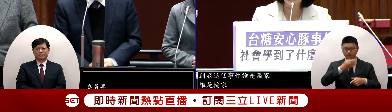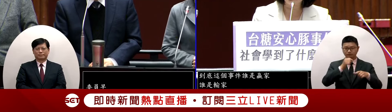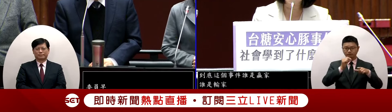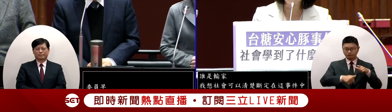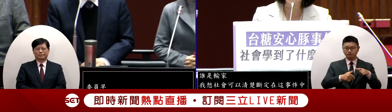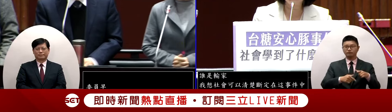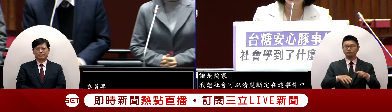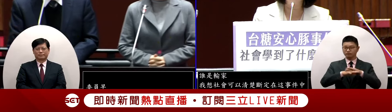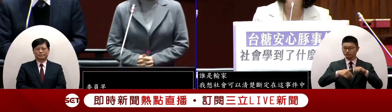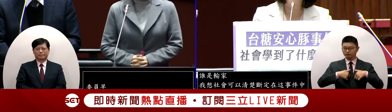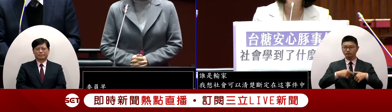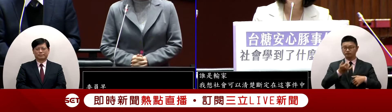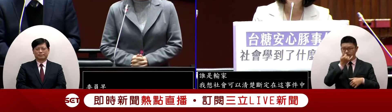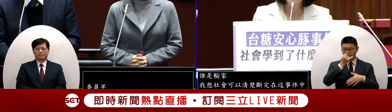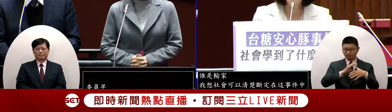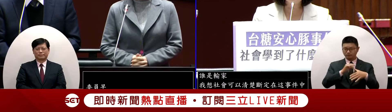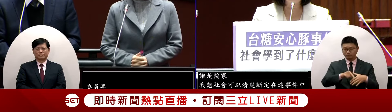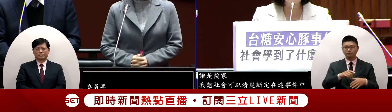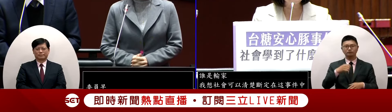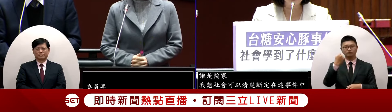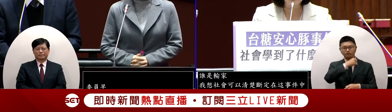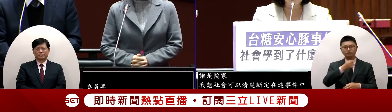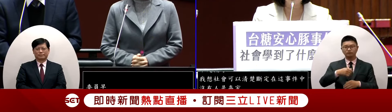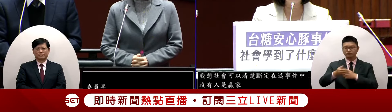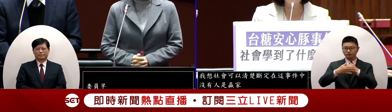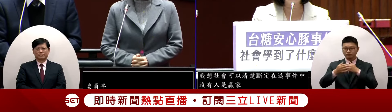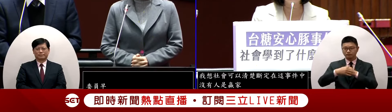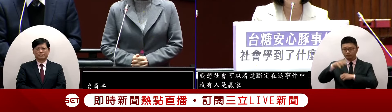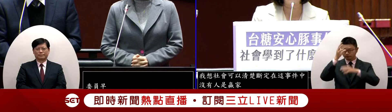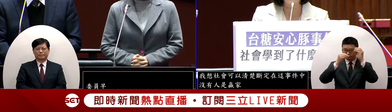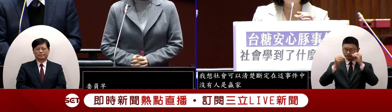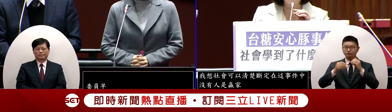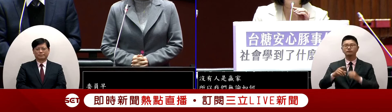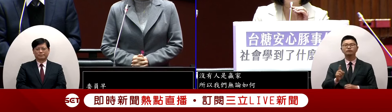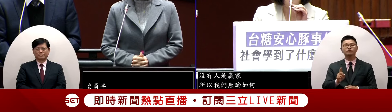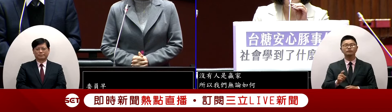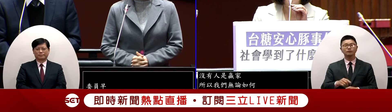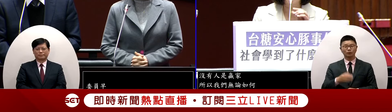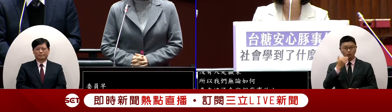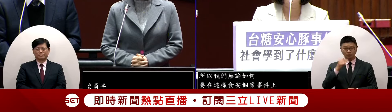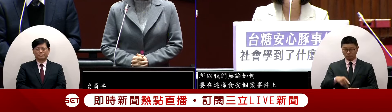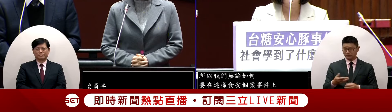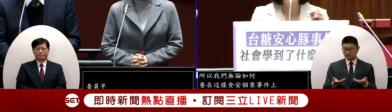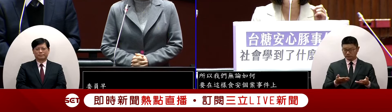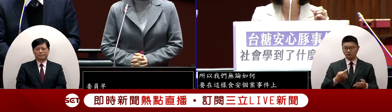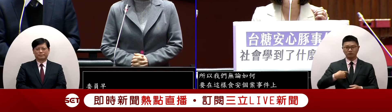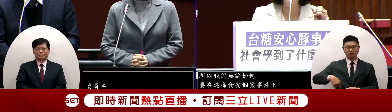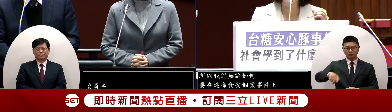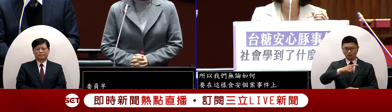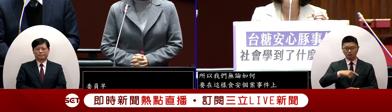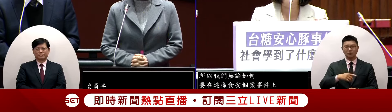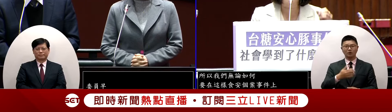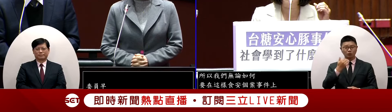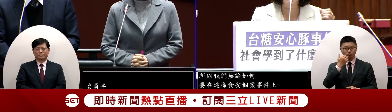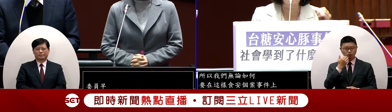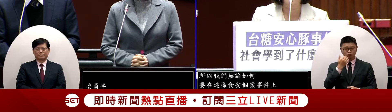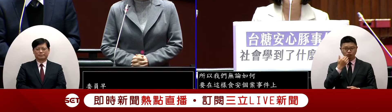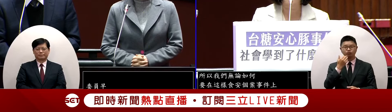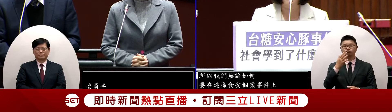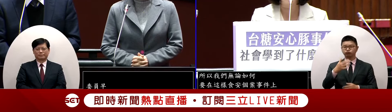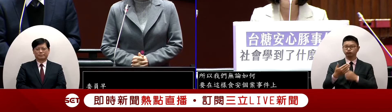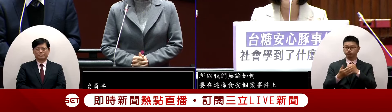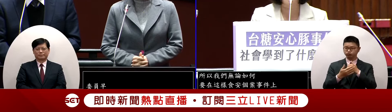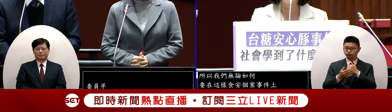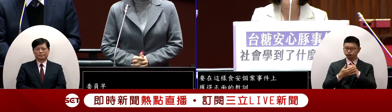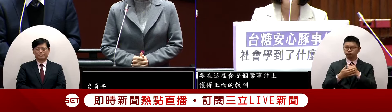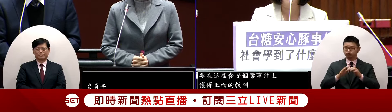究竟学到了什么。我们如果可以从中在这个惨痛的经验上获得任何一点点让我们更好的